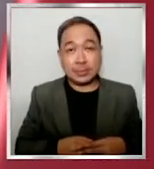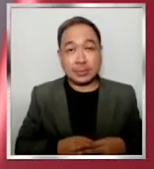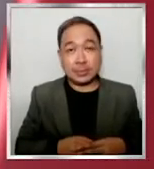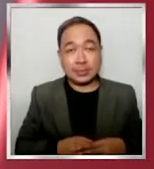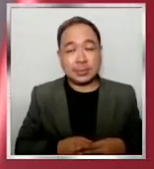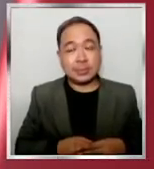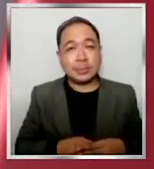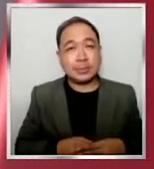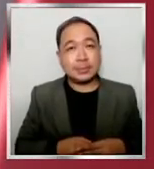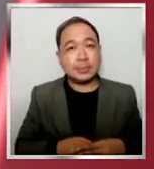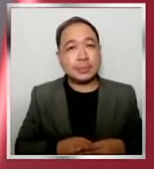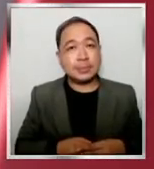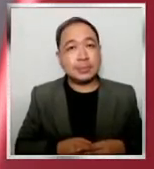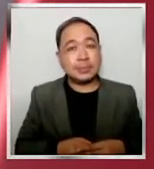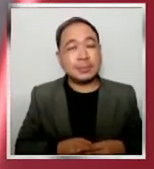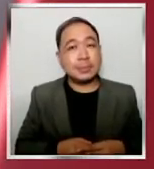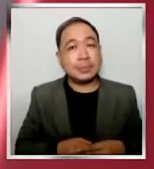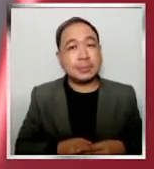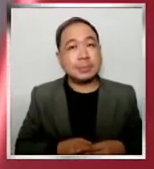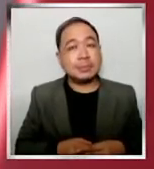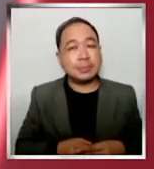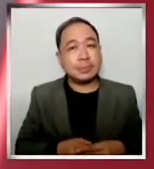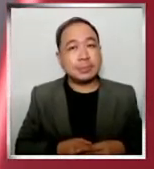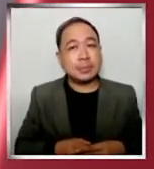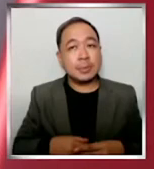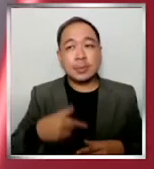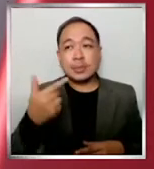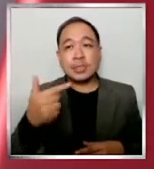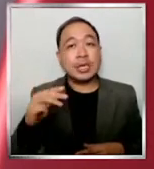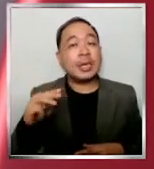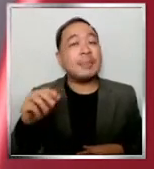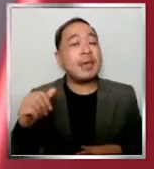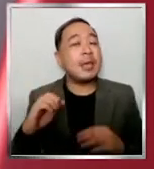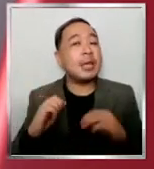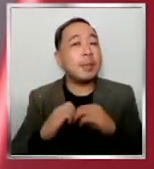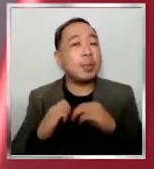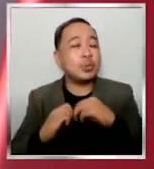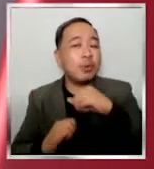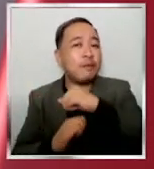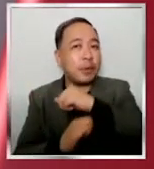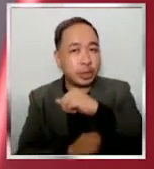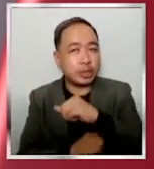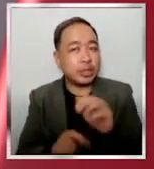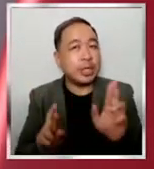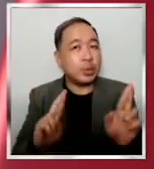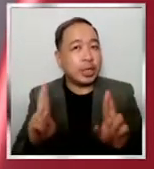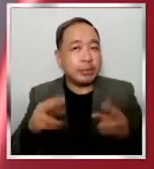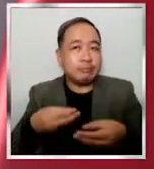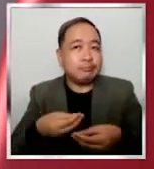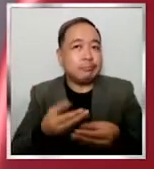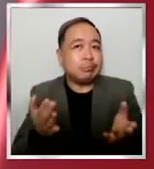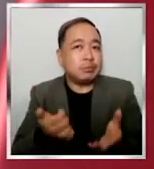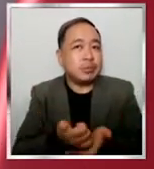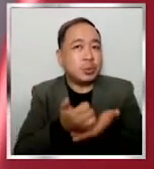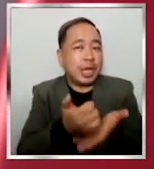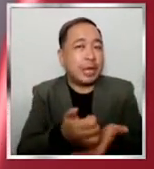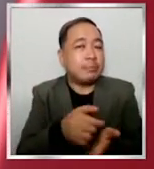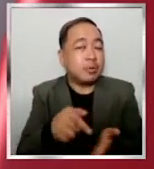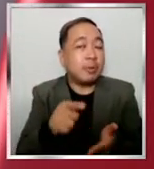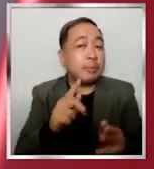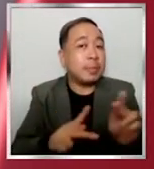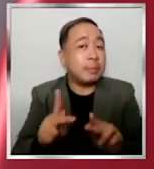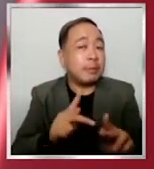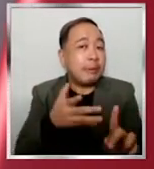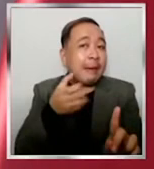Samantala, nakatakdang mamahagi ng tulong ang GMA Kapuso Foundation sa mga residenteng apektado ng pag-alboroto ng Mount Bulusan sa